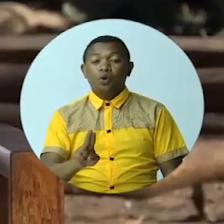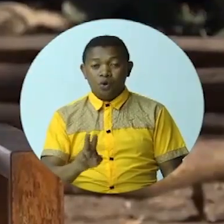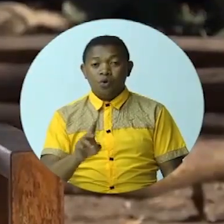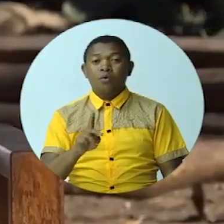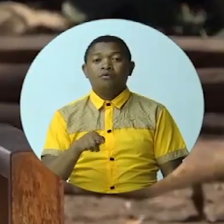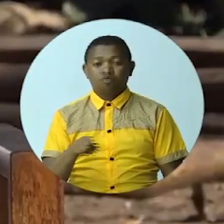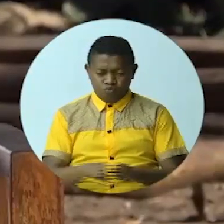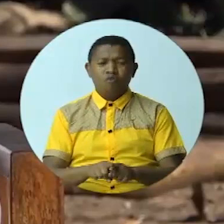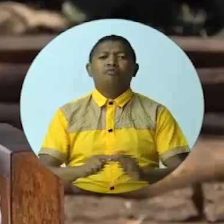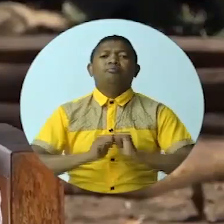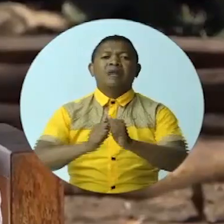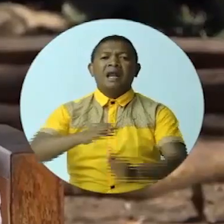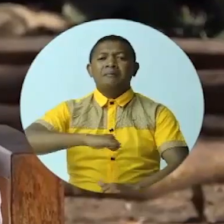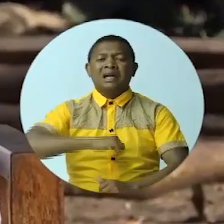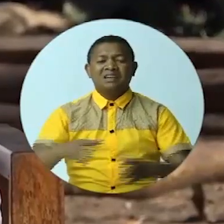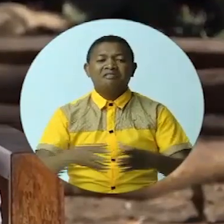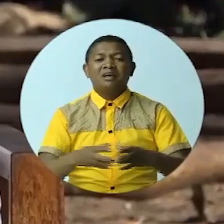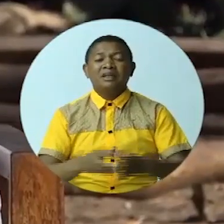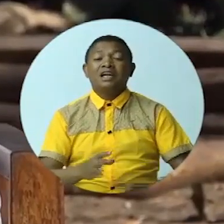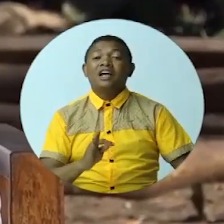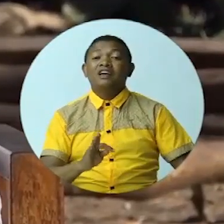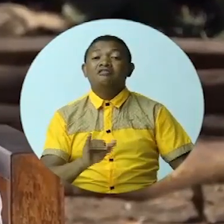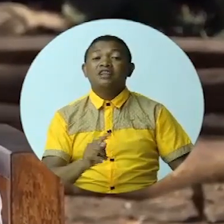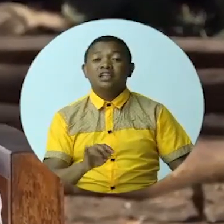sakafo ireo a ho an'ny ireo olona